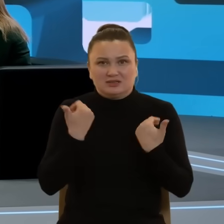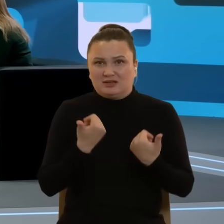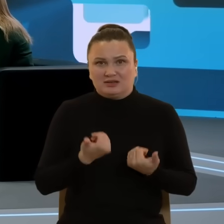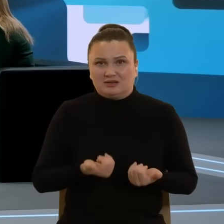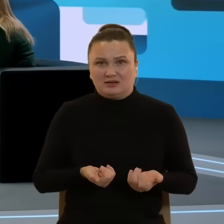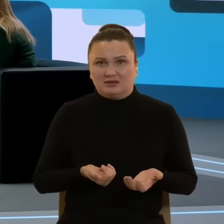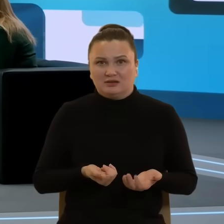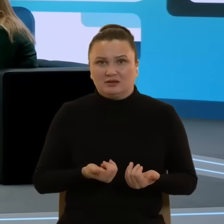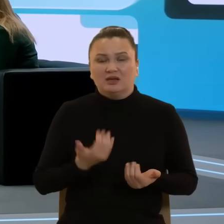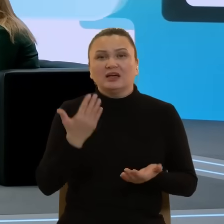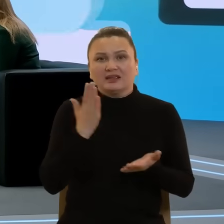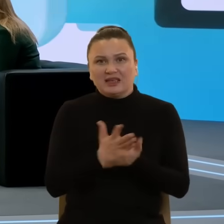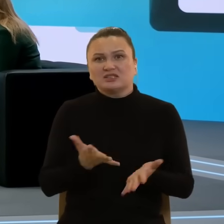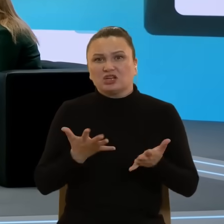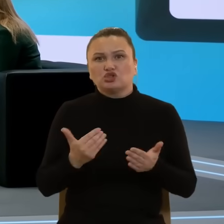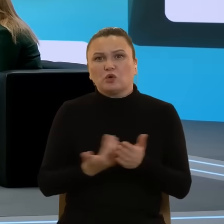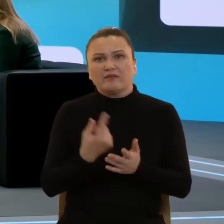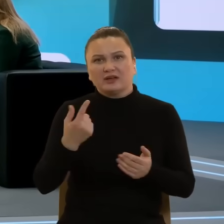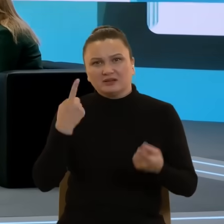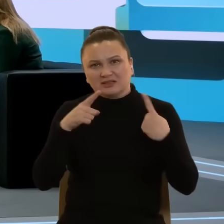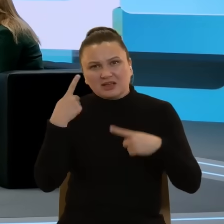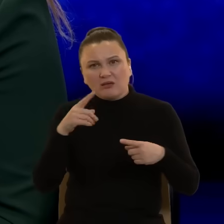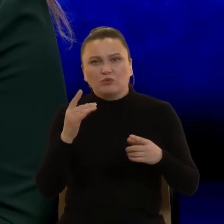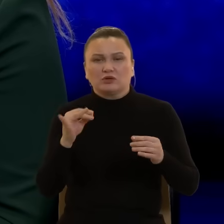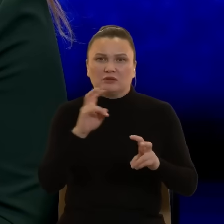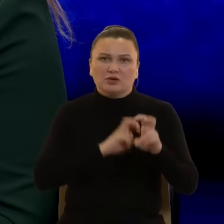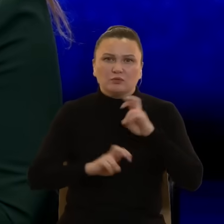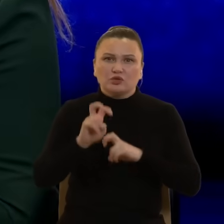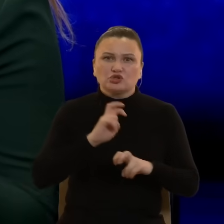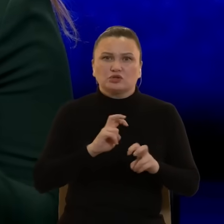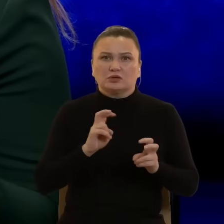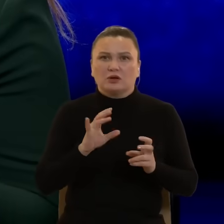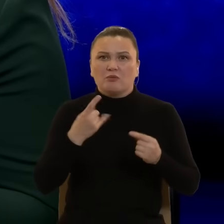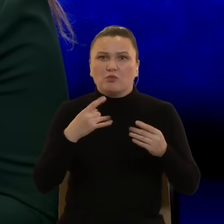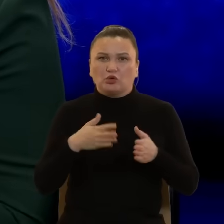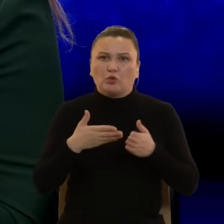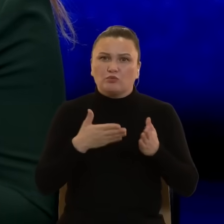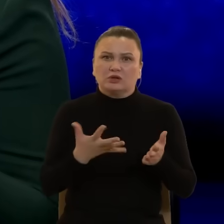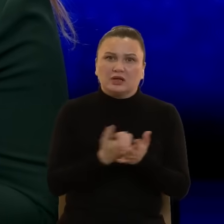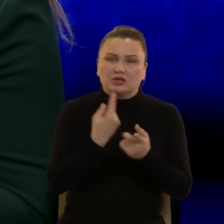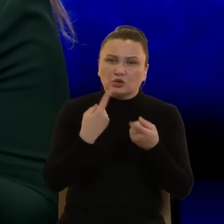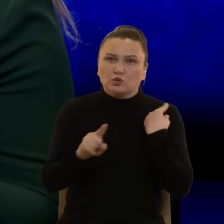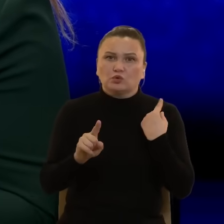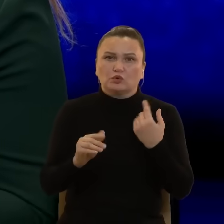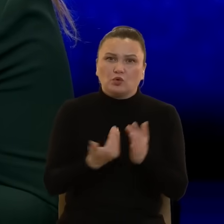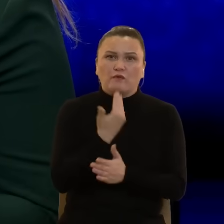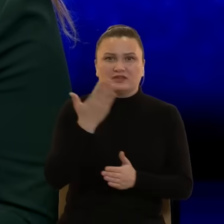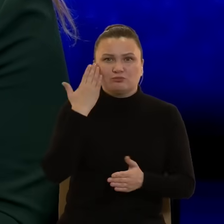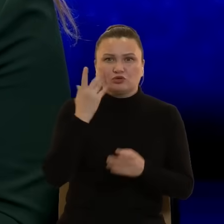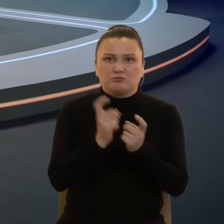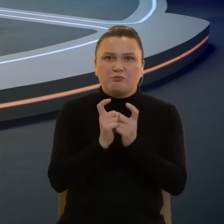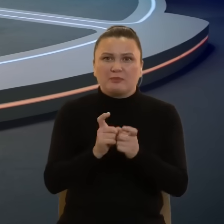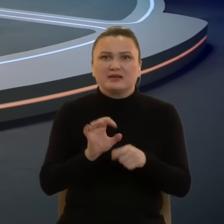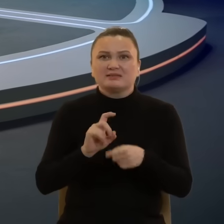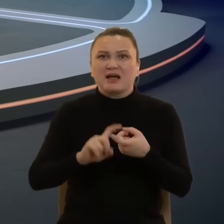какие-то инновационные разработки и поиск пойти вообще по другому пути и найти новые, скажем так, способы борьбы